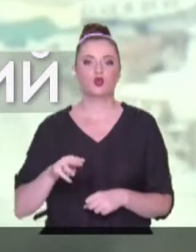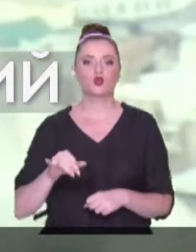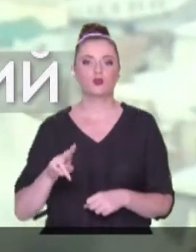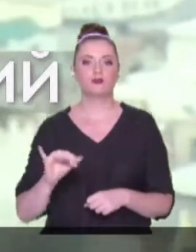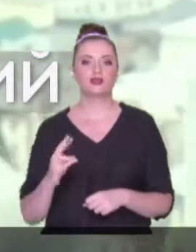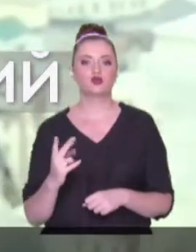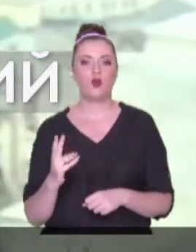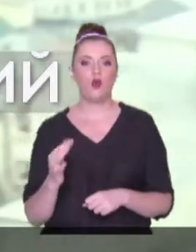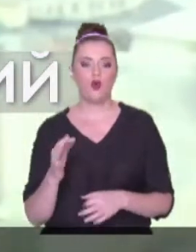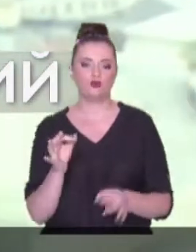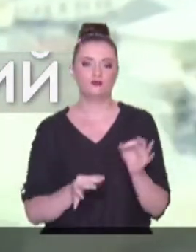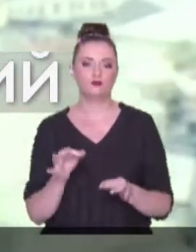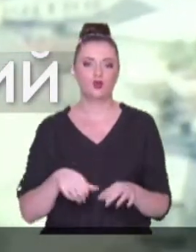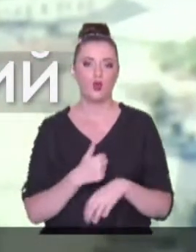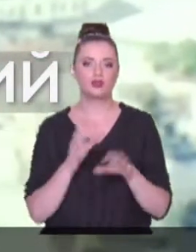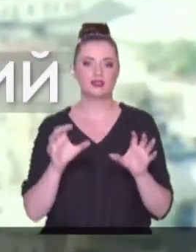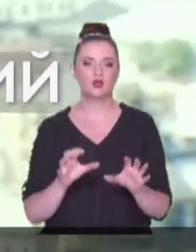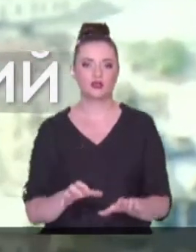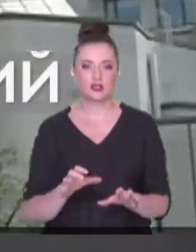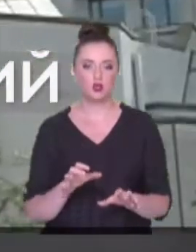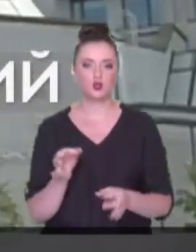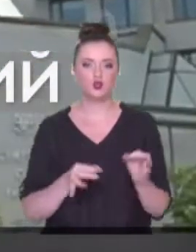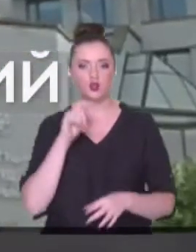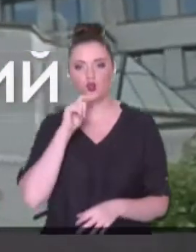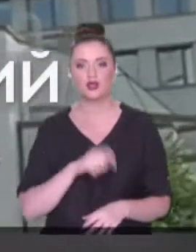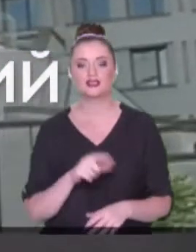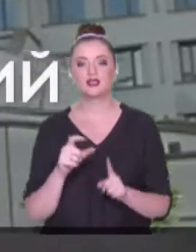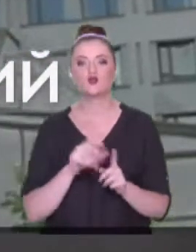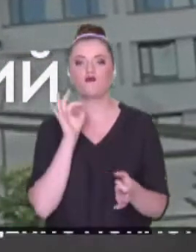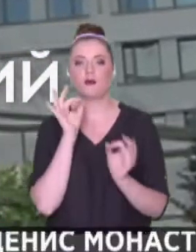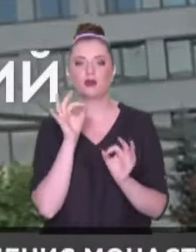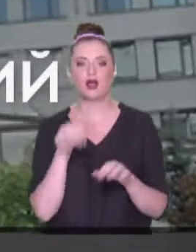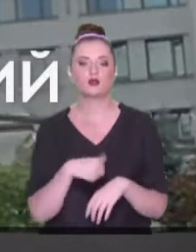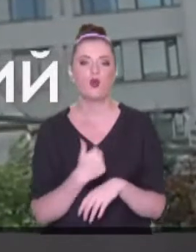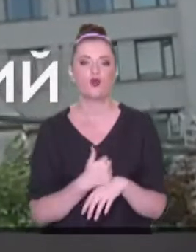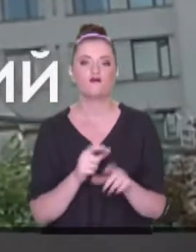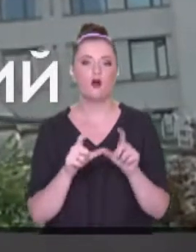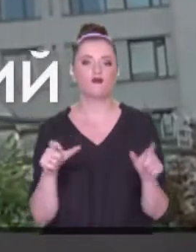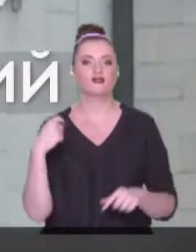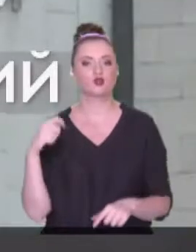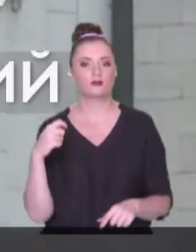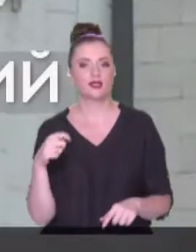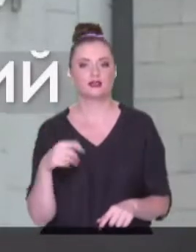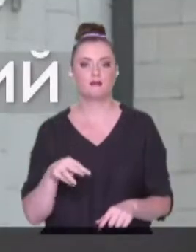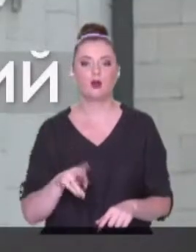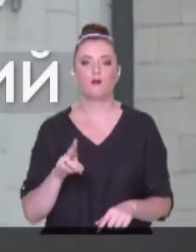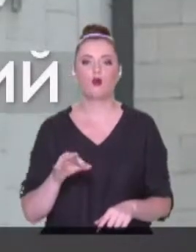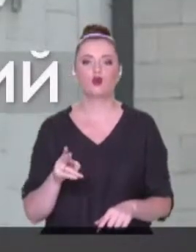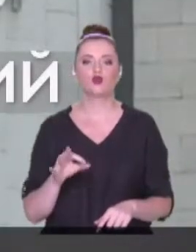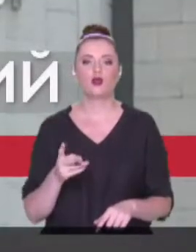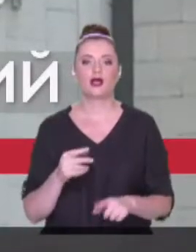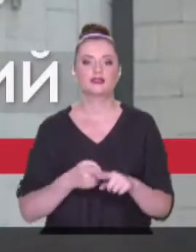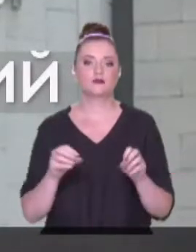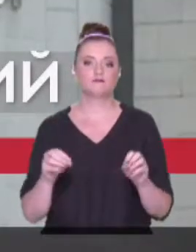Тупицького суддею Конституційного суду України. За словами радника голови Офісу президента Михайла Подоляка, це